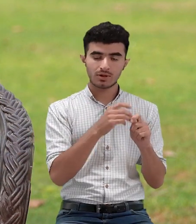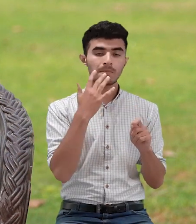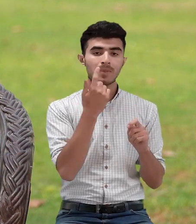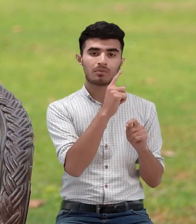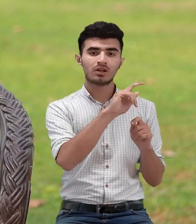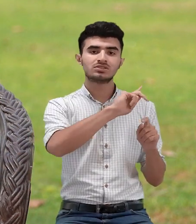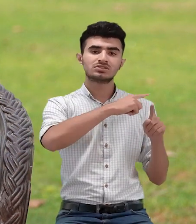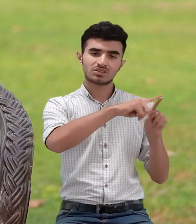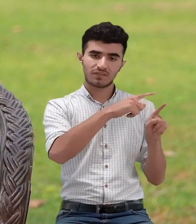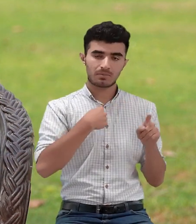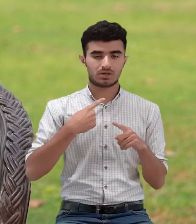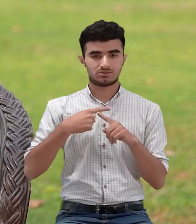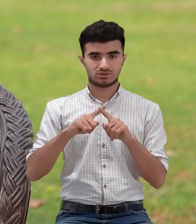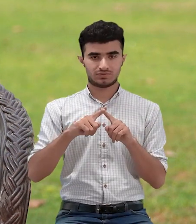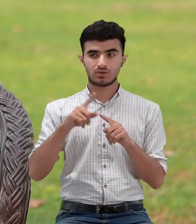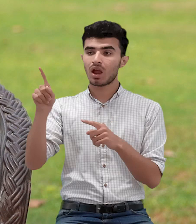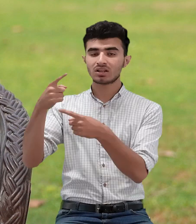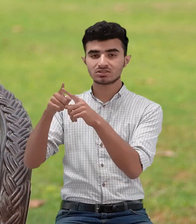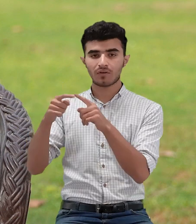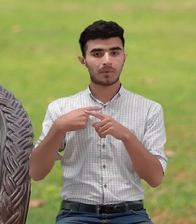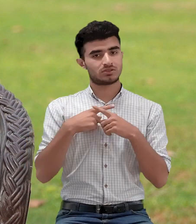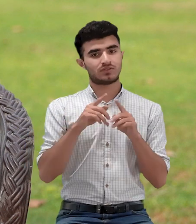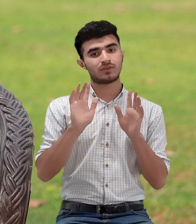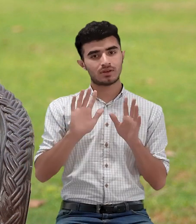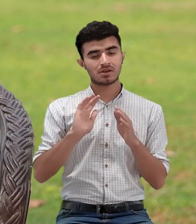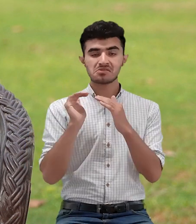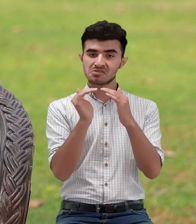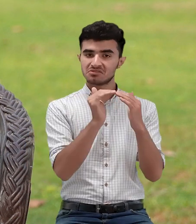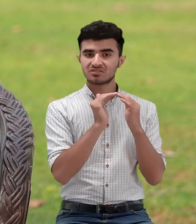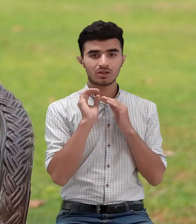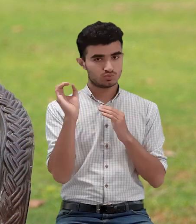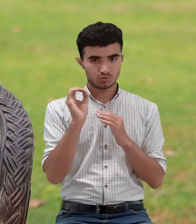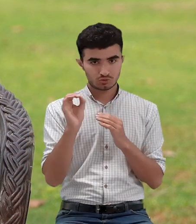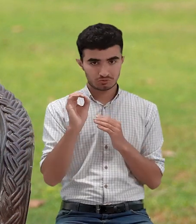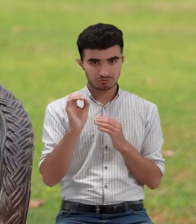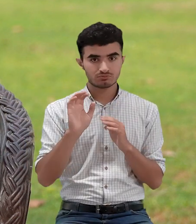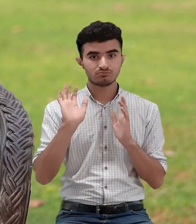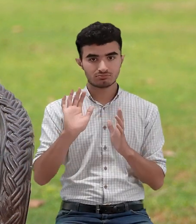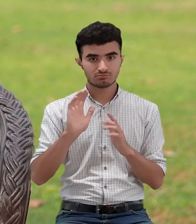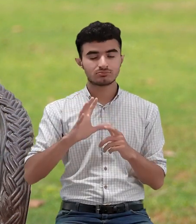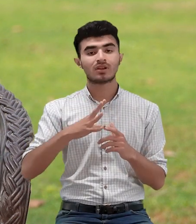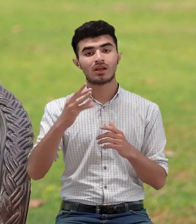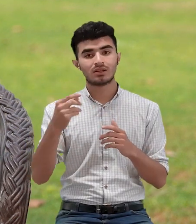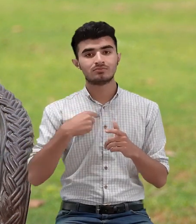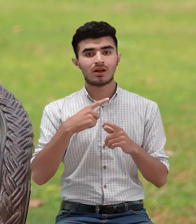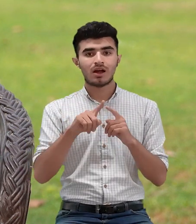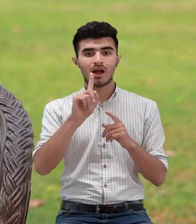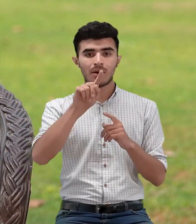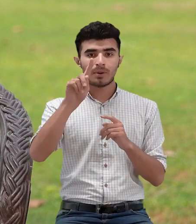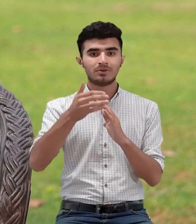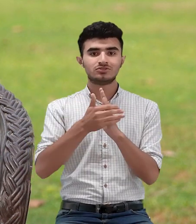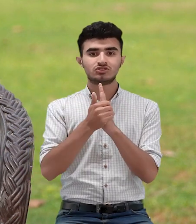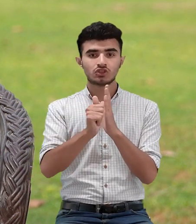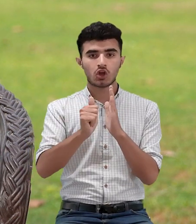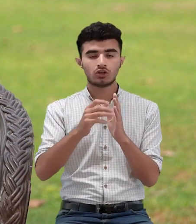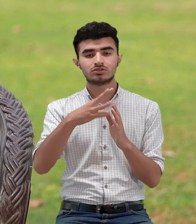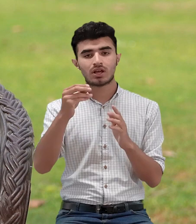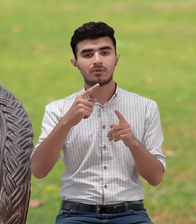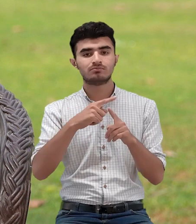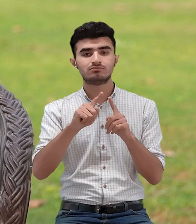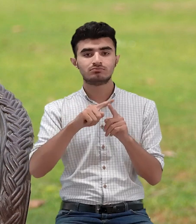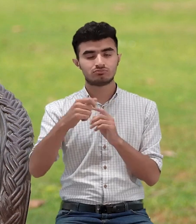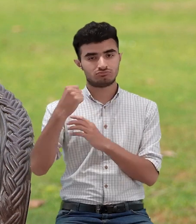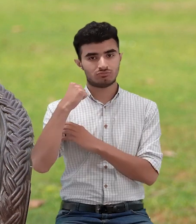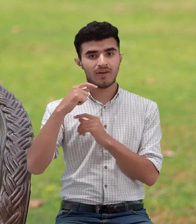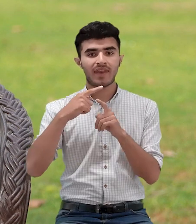کے ہو سکتے ہیں، اور مجھے اگر اللہ تعالیٰ نے اس معاملے میں کم رکھا ہے جس میں میرا بھائی آگے بڑھ گیا ہے تو کوئی حرج نہیں ہے، مجھے